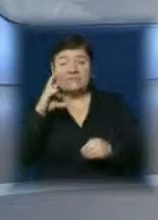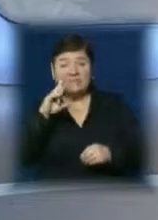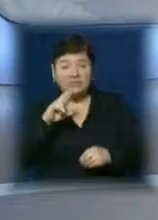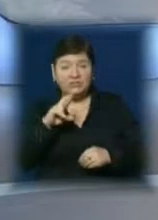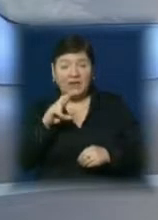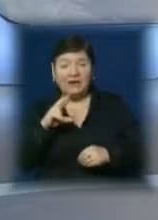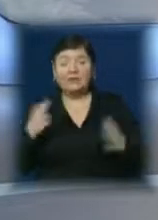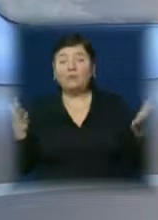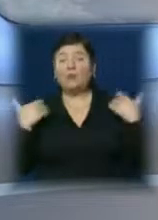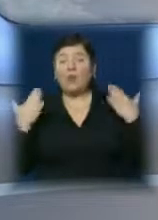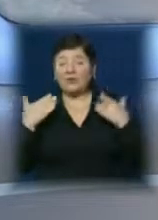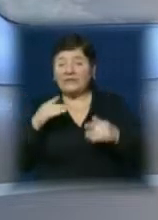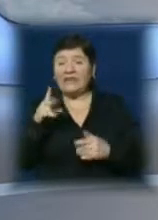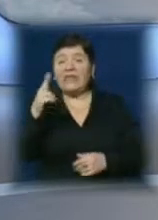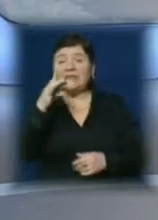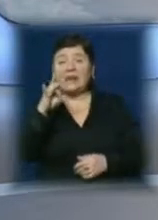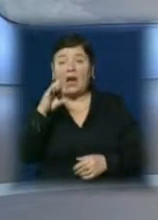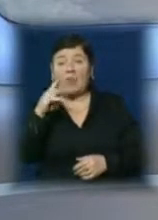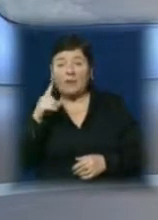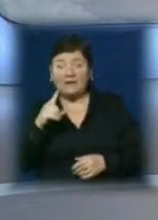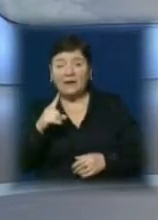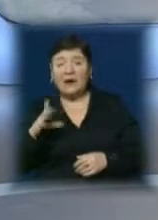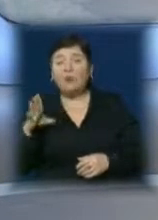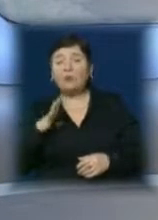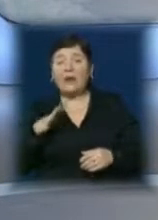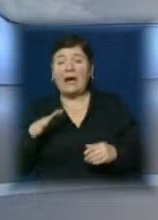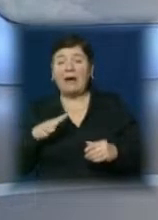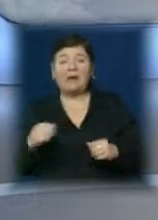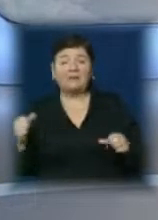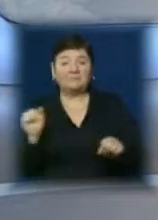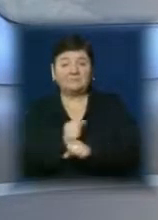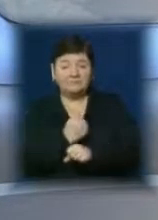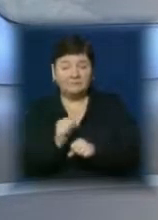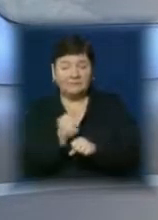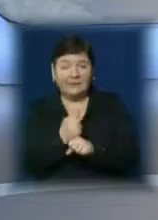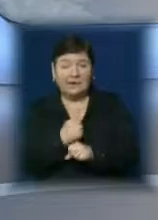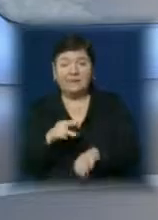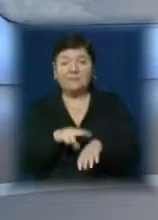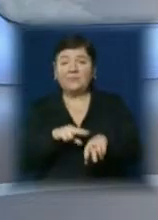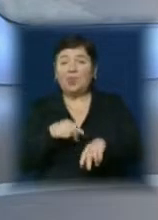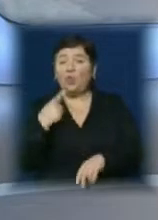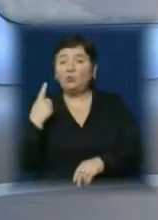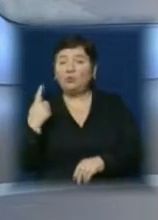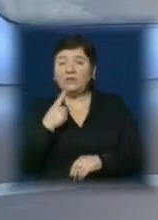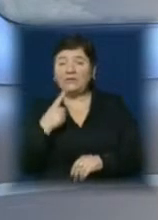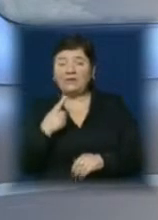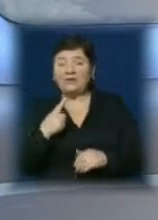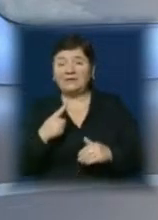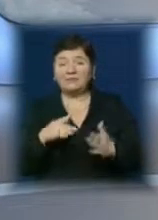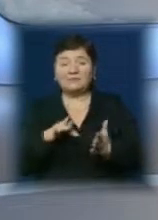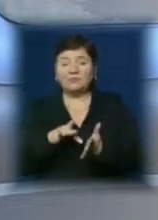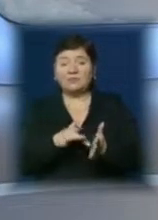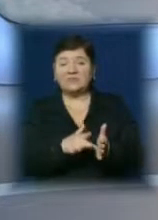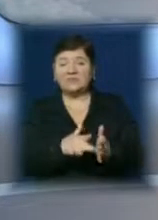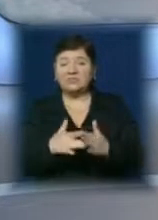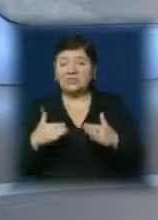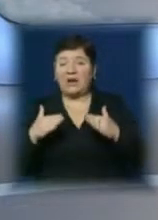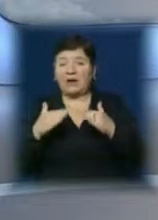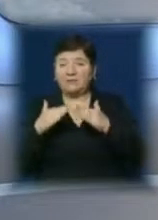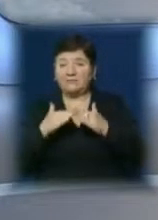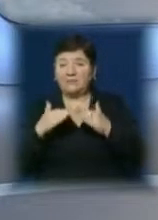гірськолижному курорті Драгобрат сталася бійка між бійцями правого сектору та охоронцями однієї з турбаз. У конфлікті постраждали